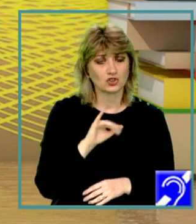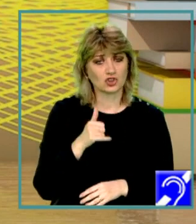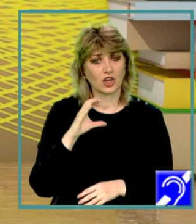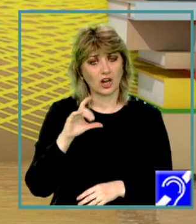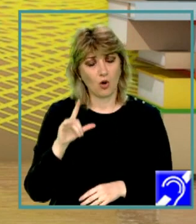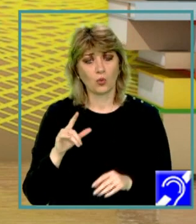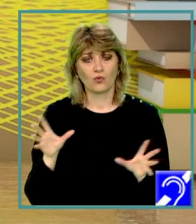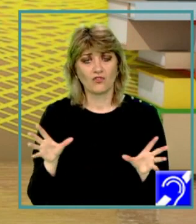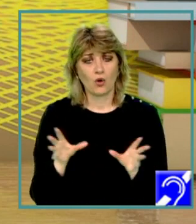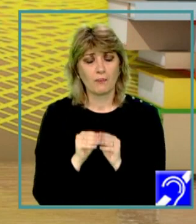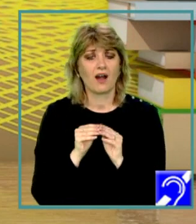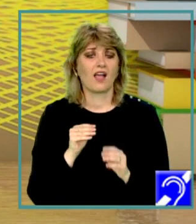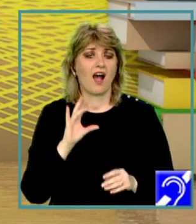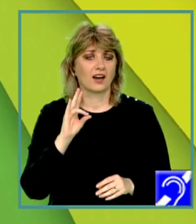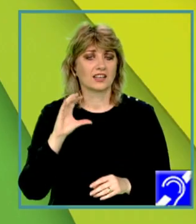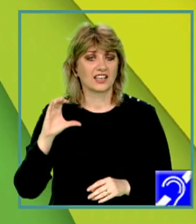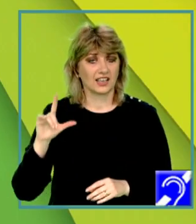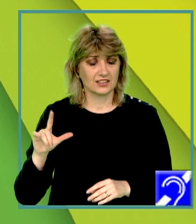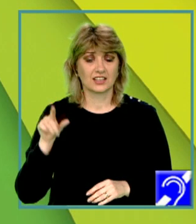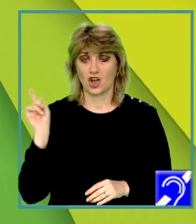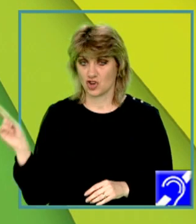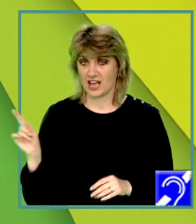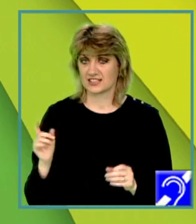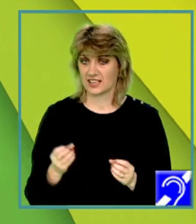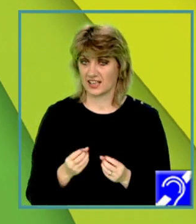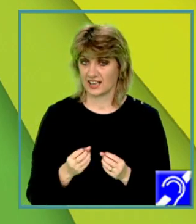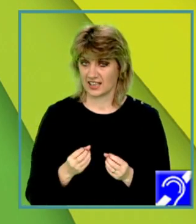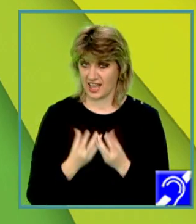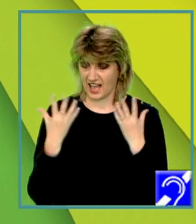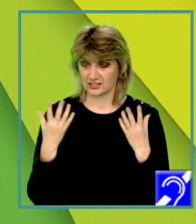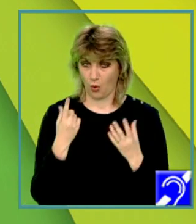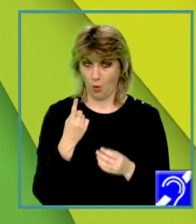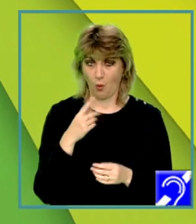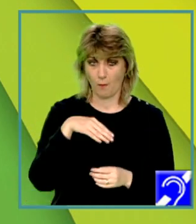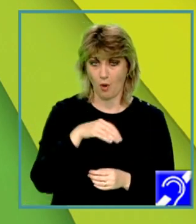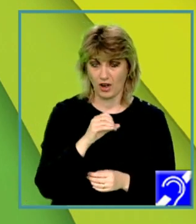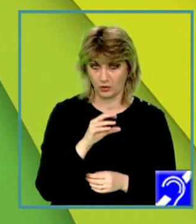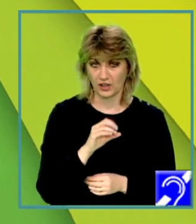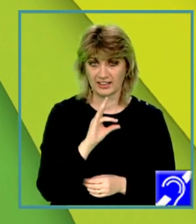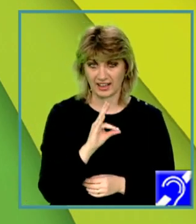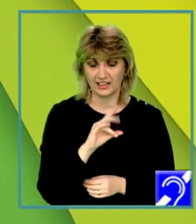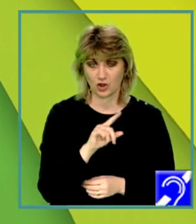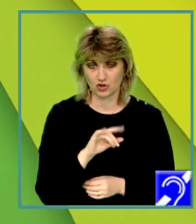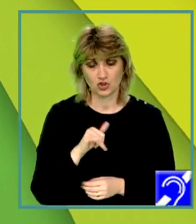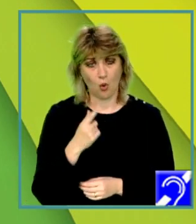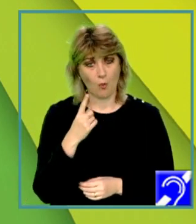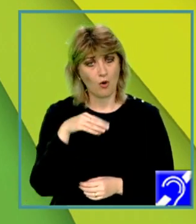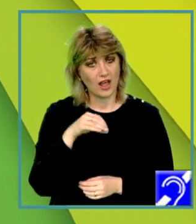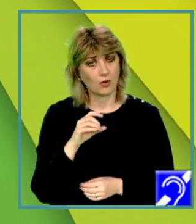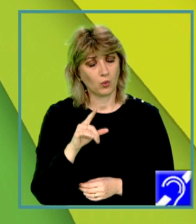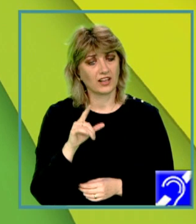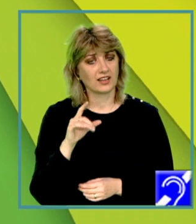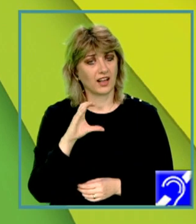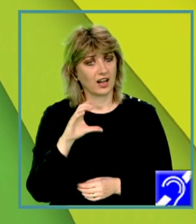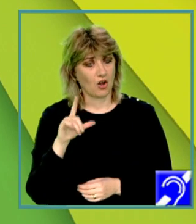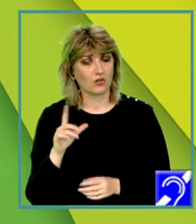cu formarea acidului clorhidric în această reacție participă omul regulă de hidrogen și o moleculă de clor cu formarea a